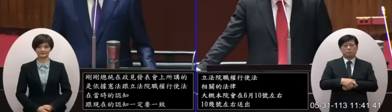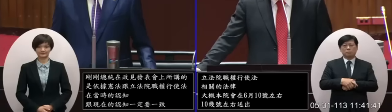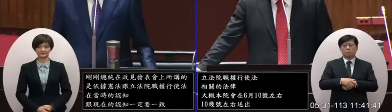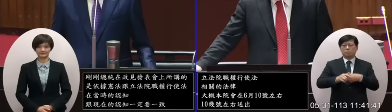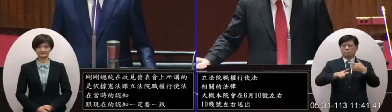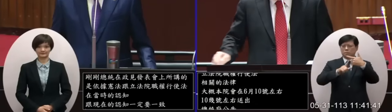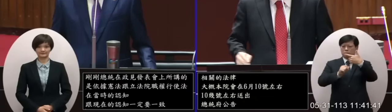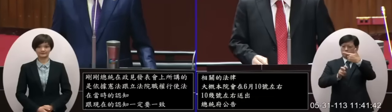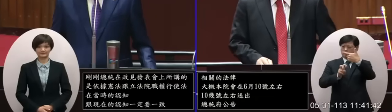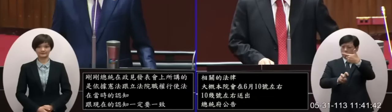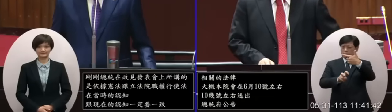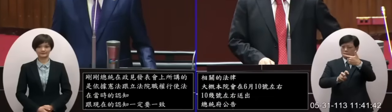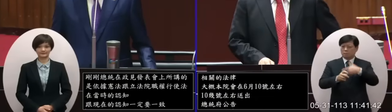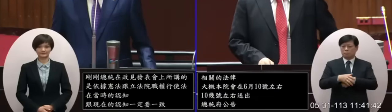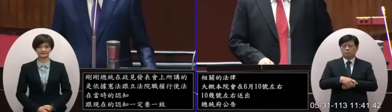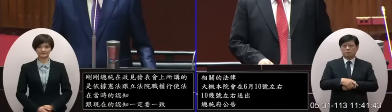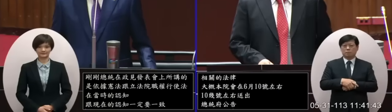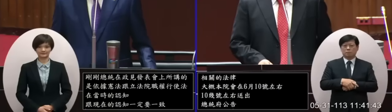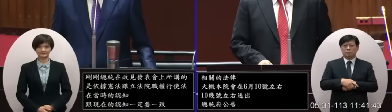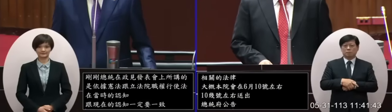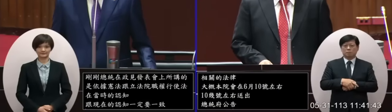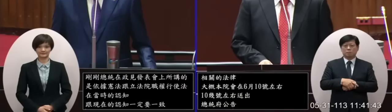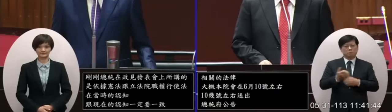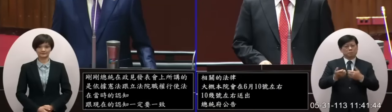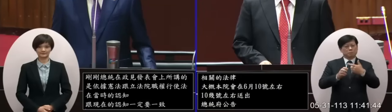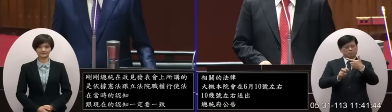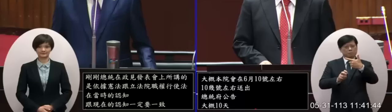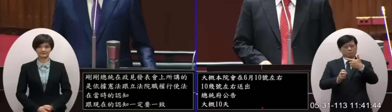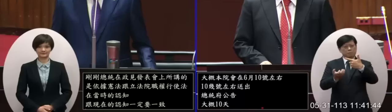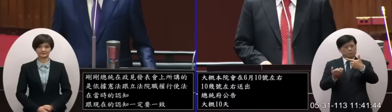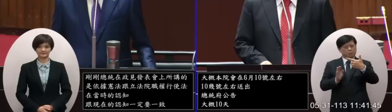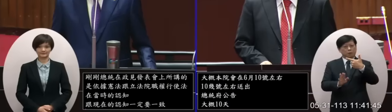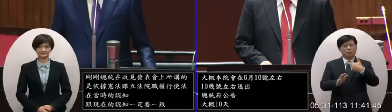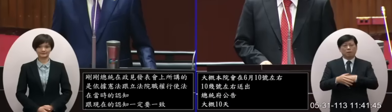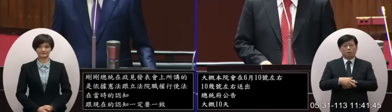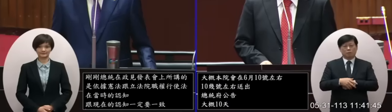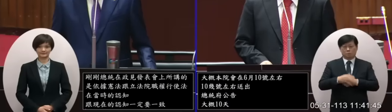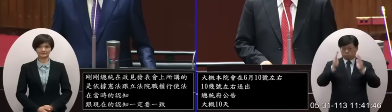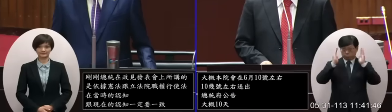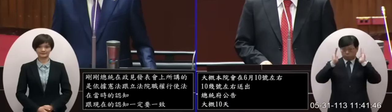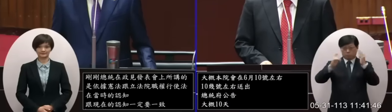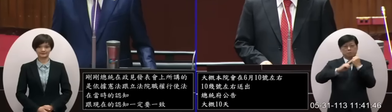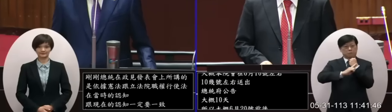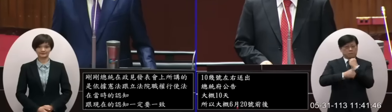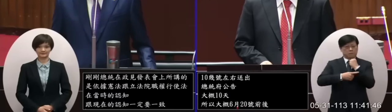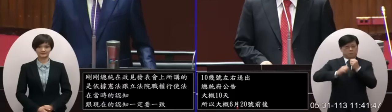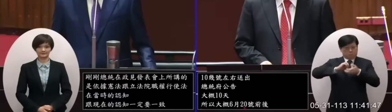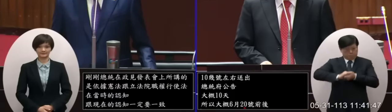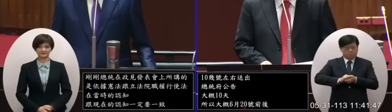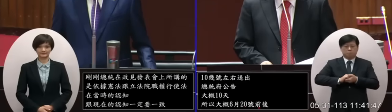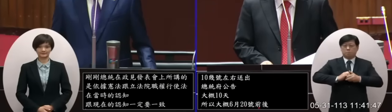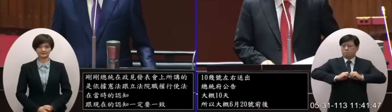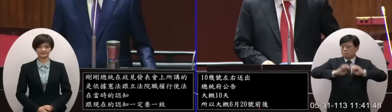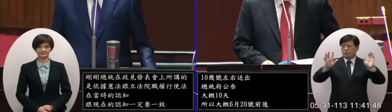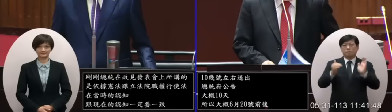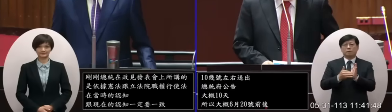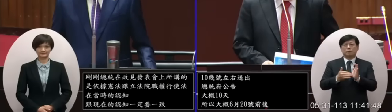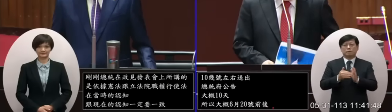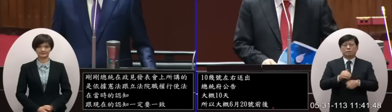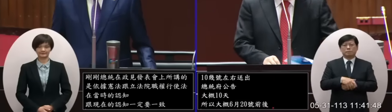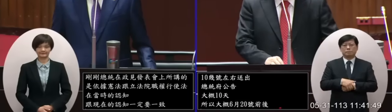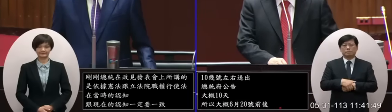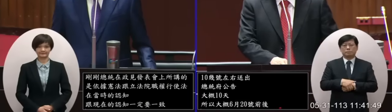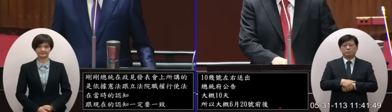概6月20号啊，这个前后啊，有正式的法律版本在6月20号以后。